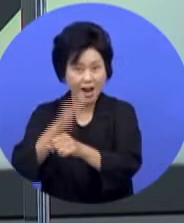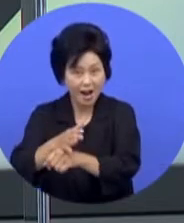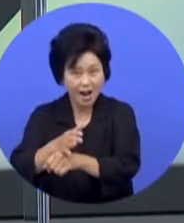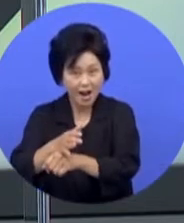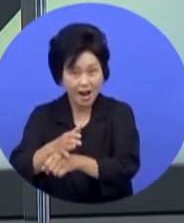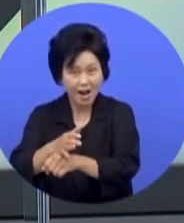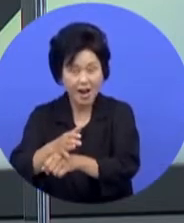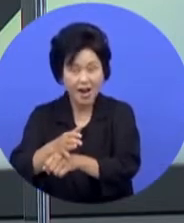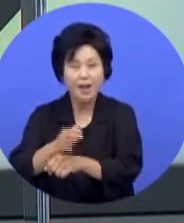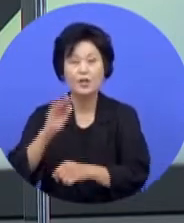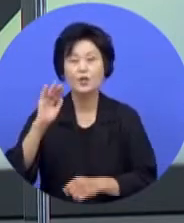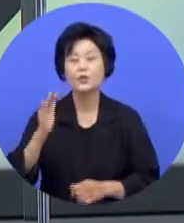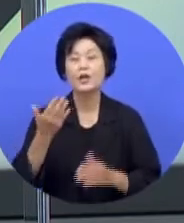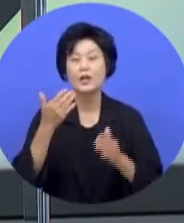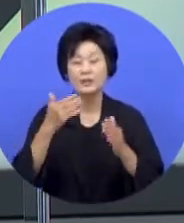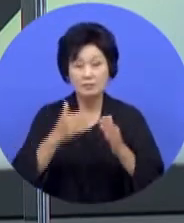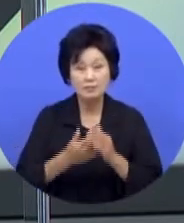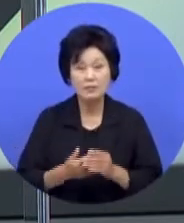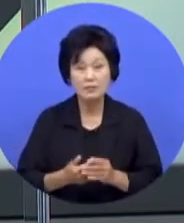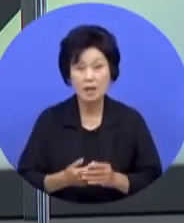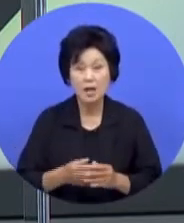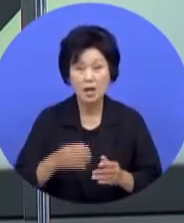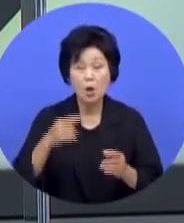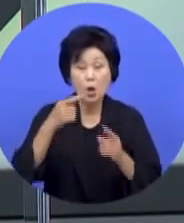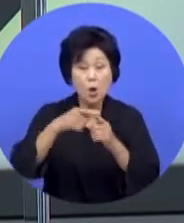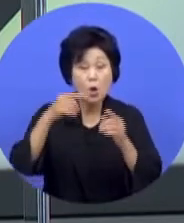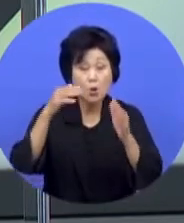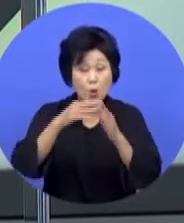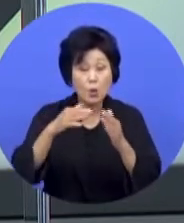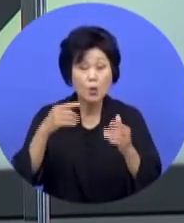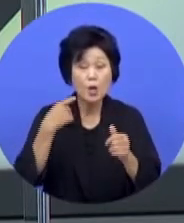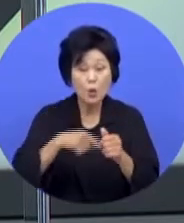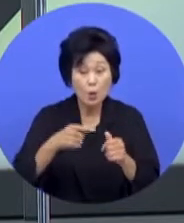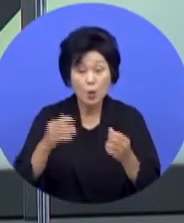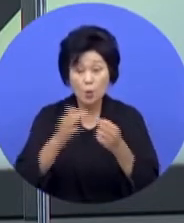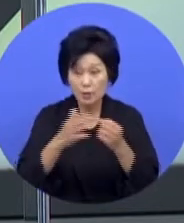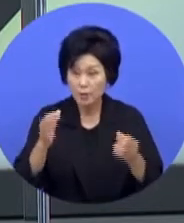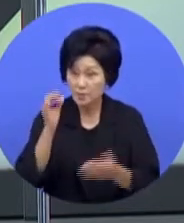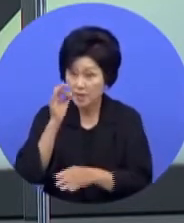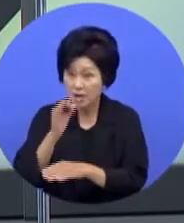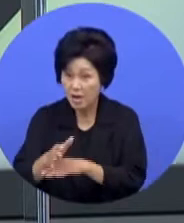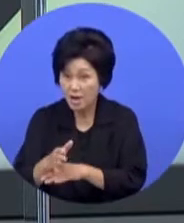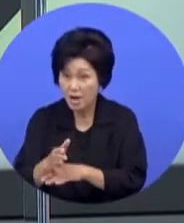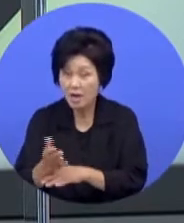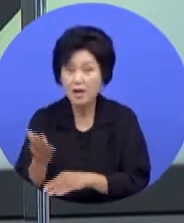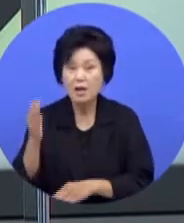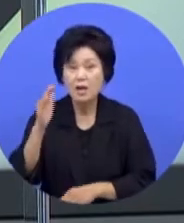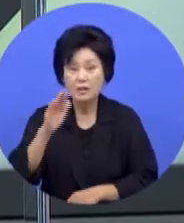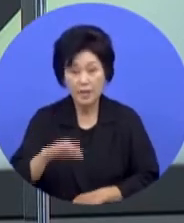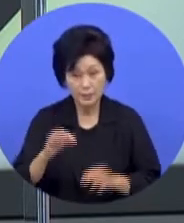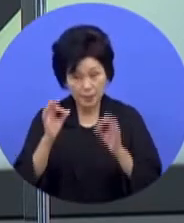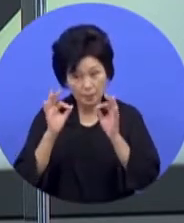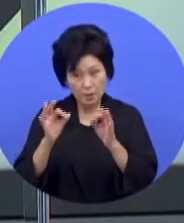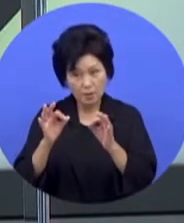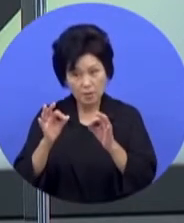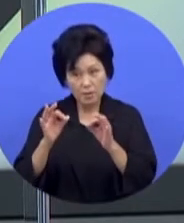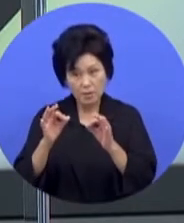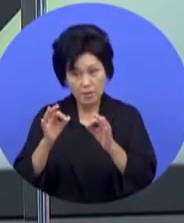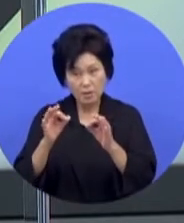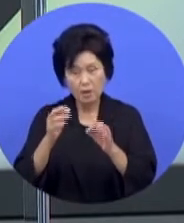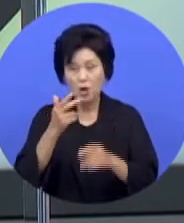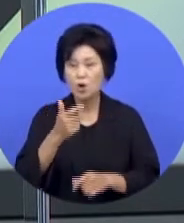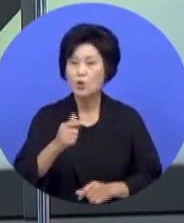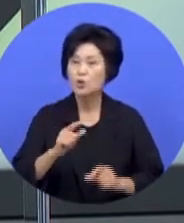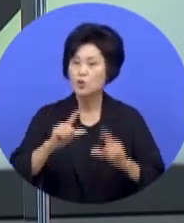교육관을 우리 교회 교육을 위해서 구입을 했는데 막상 보니까 주일 외에는 쓸모가 없는 거예요. 그